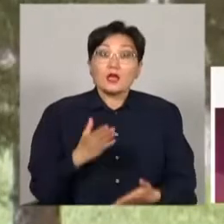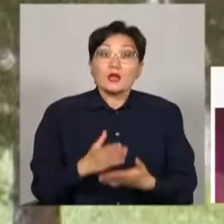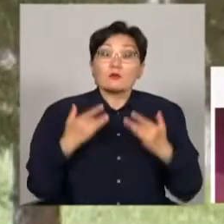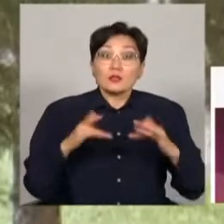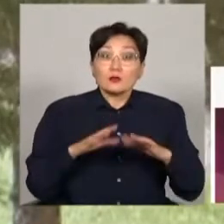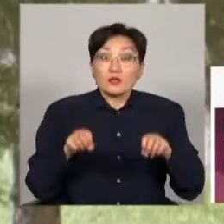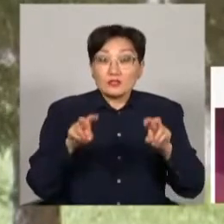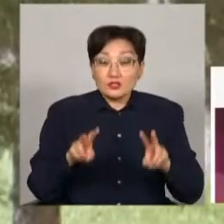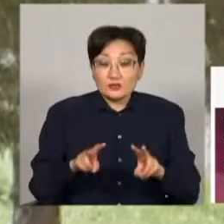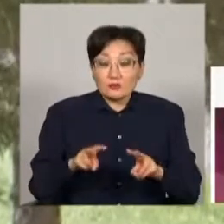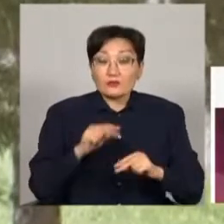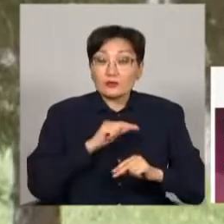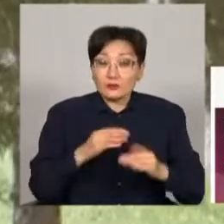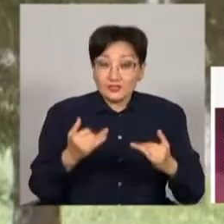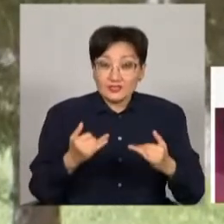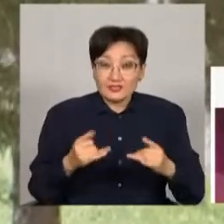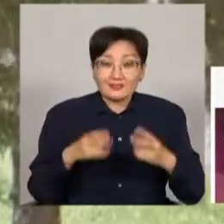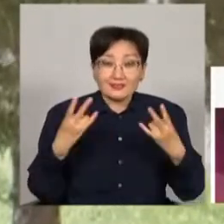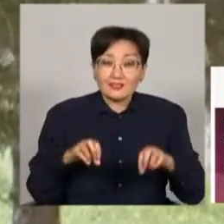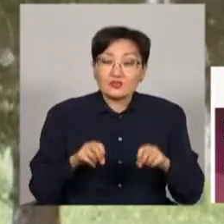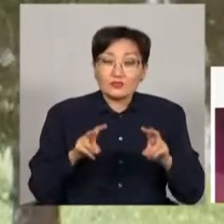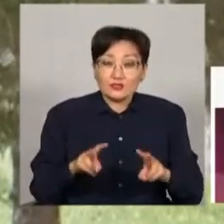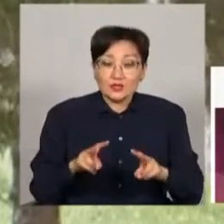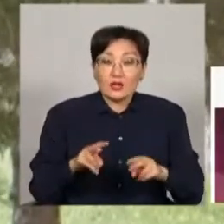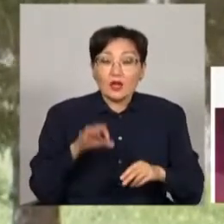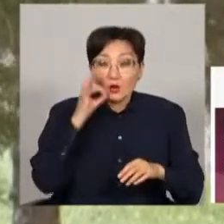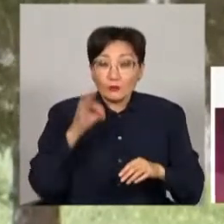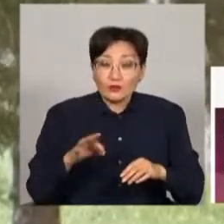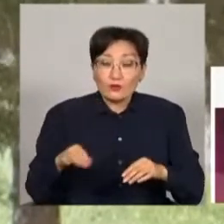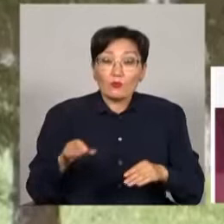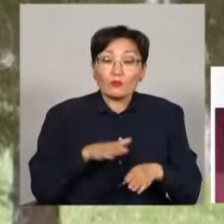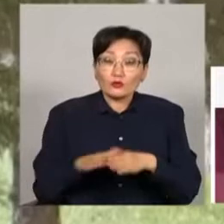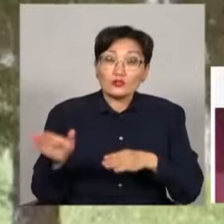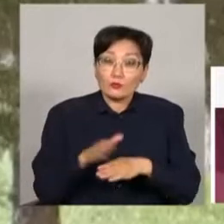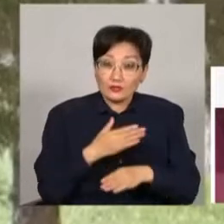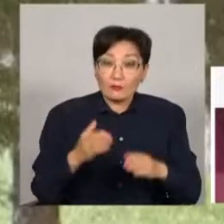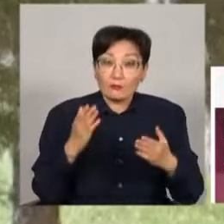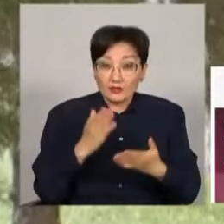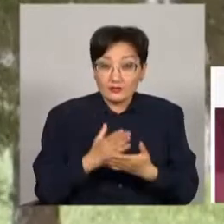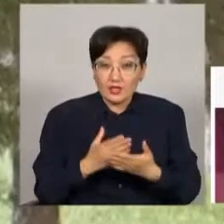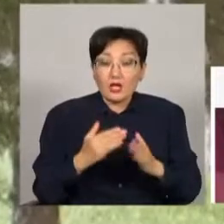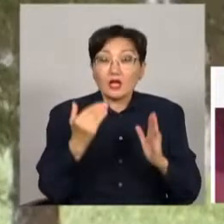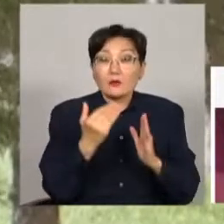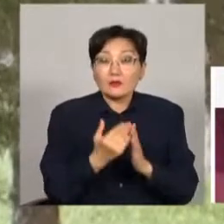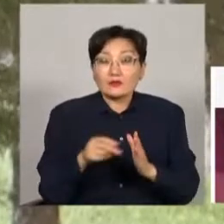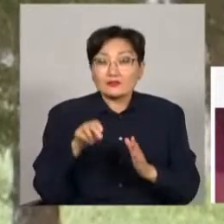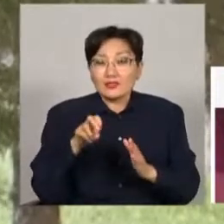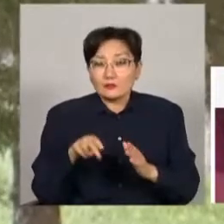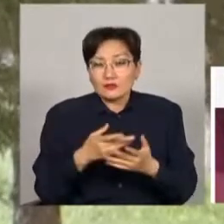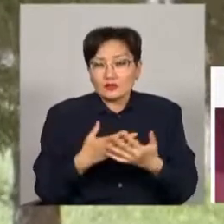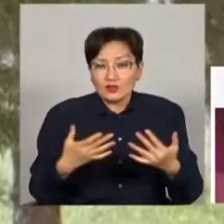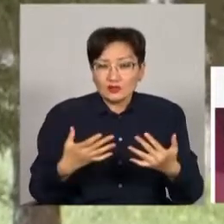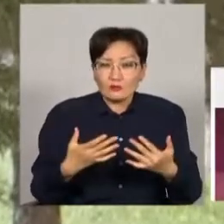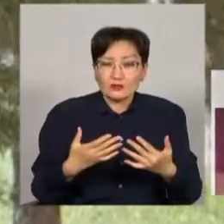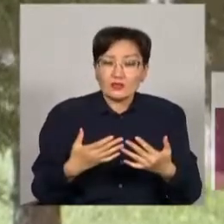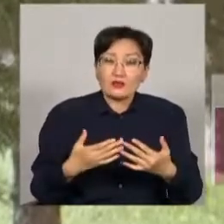етілмеген мамандықтарды, еңбек нарығына қажет емес мамандықтарды, біліктіліктерді алып тастау рәсімі бар. Сондықтан печник, дақ кетіргіш, түрлі консьерж